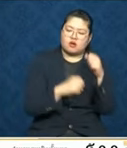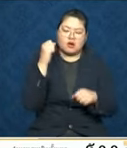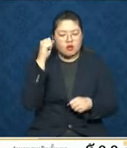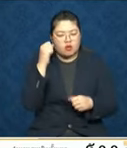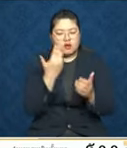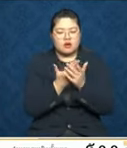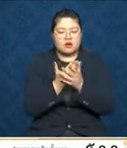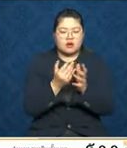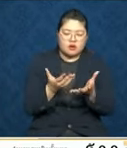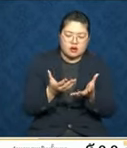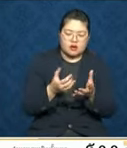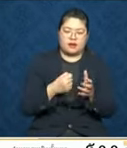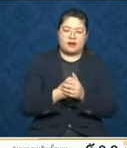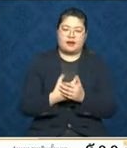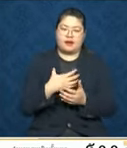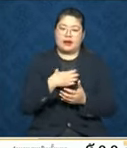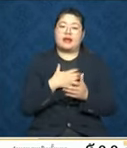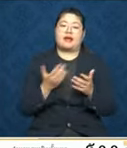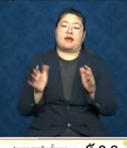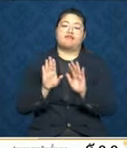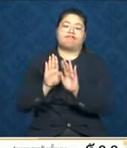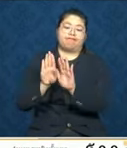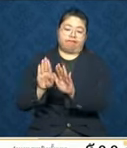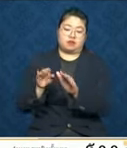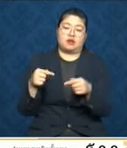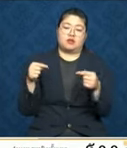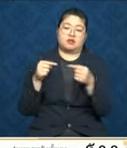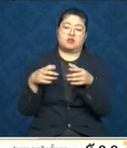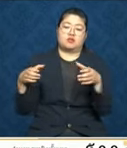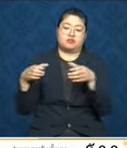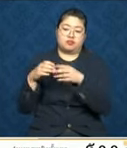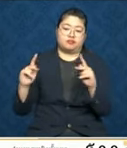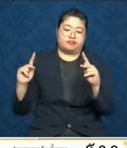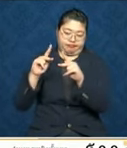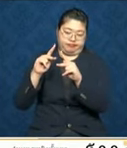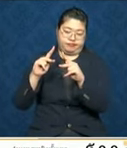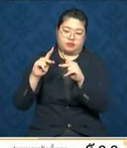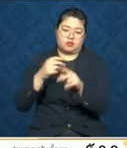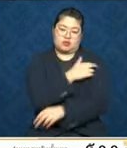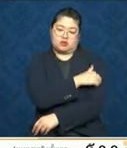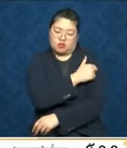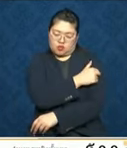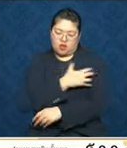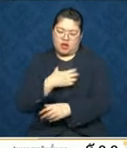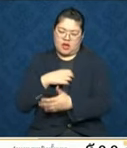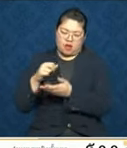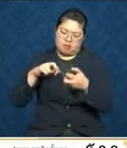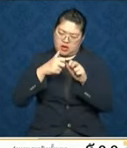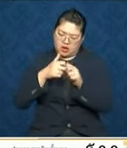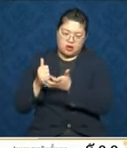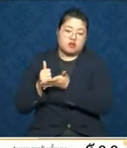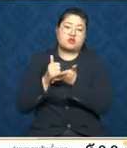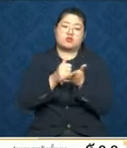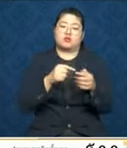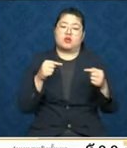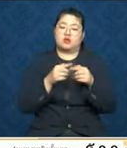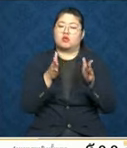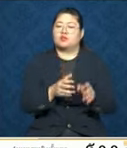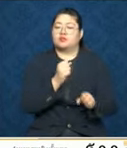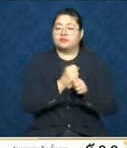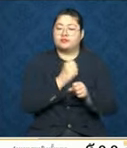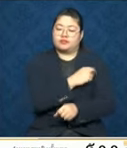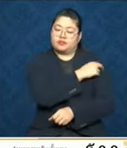ะคะดิฉันจึงขอหารือเรื่องนี้นะคะให้กระทรวงสาธารณสุขได้รีบเข้ามาแก้ไขปัญหาด้านบุคลากรทางการ